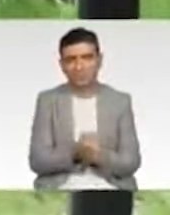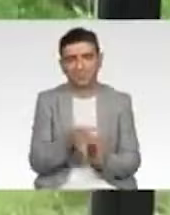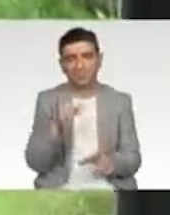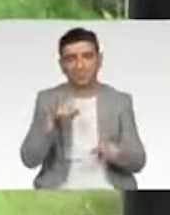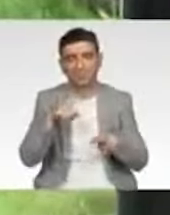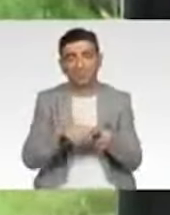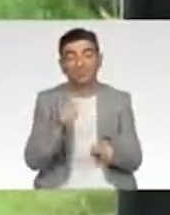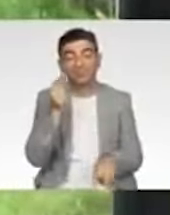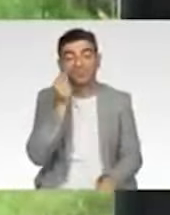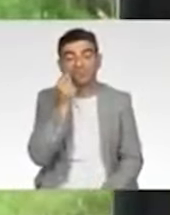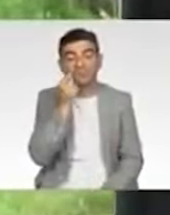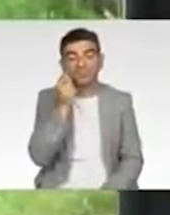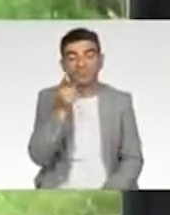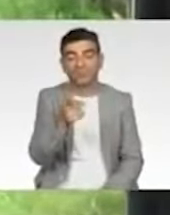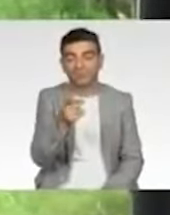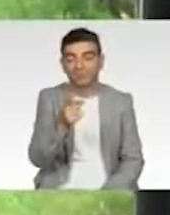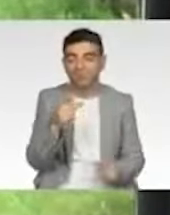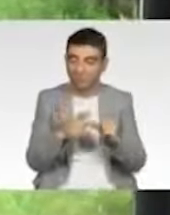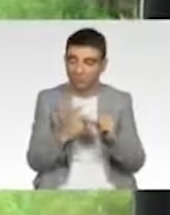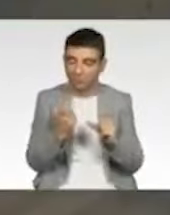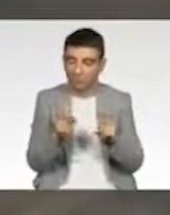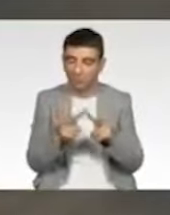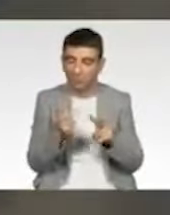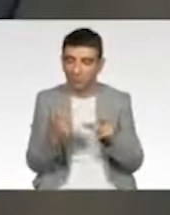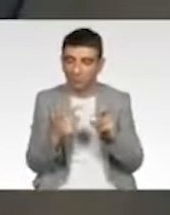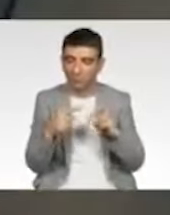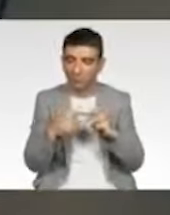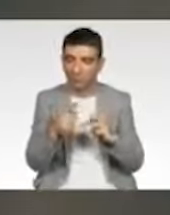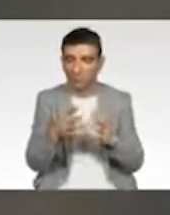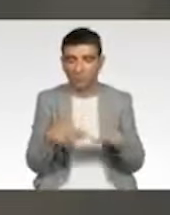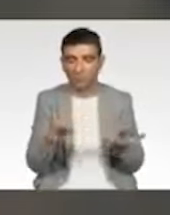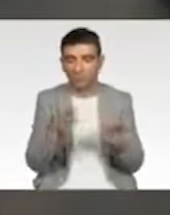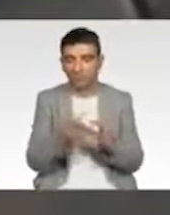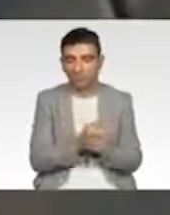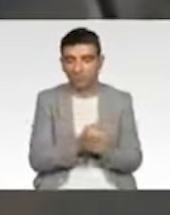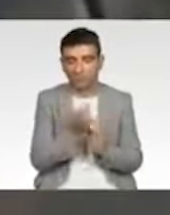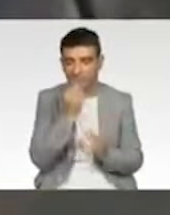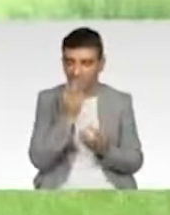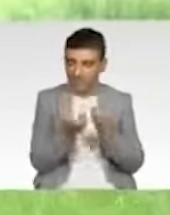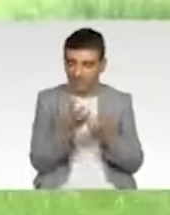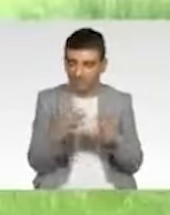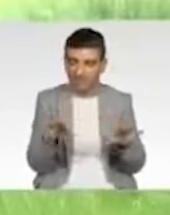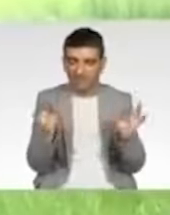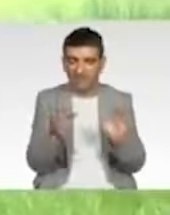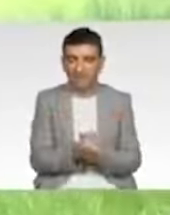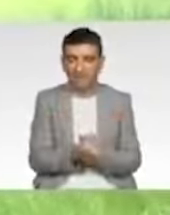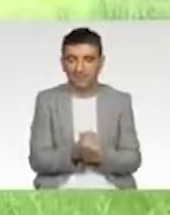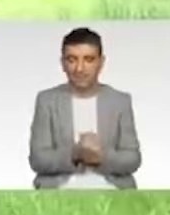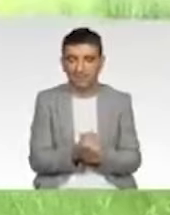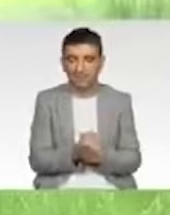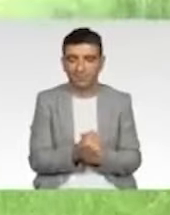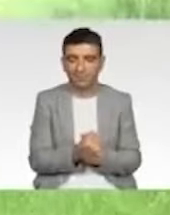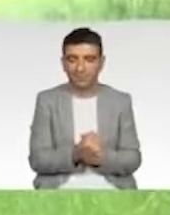Bey, sumurumuz hazırdır. Yemeğe hazır. Evet, şimdi